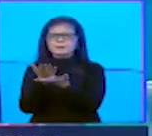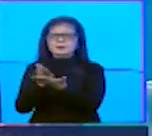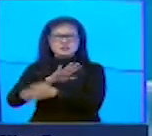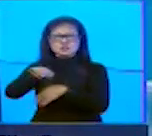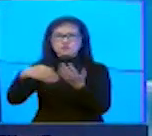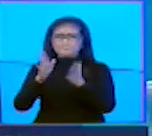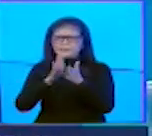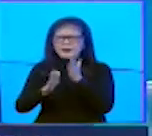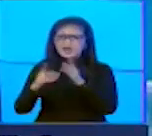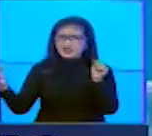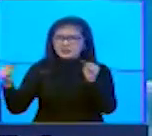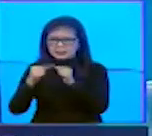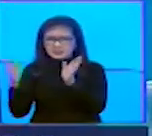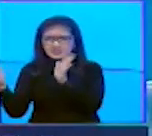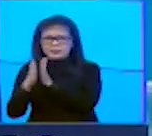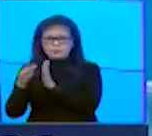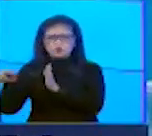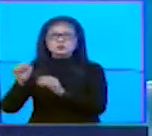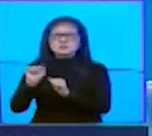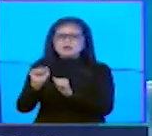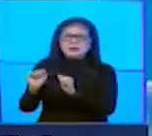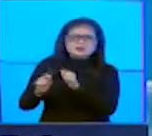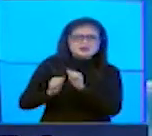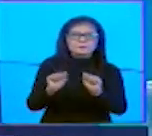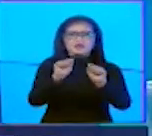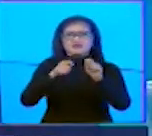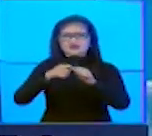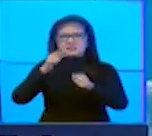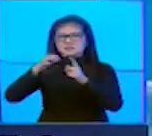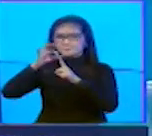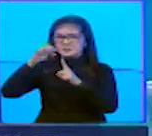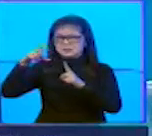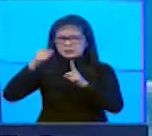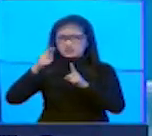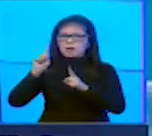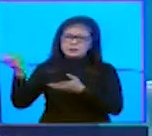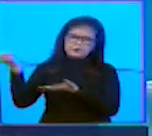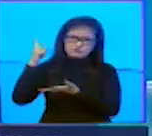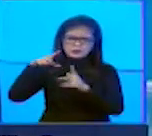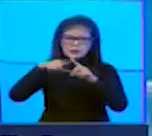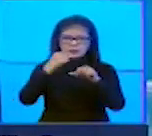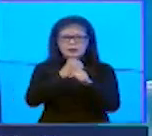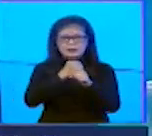kontak dekat untuk segera melakukan tes PCR. Dan berikut pernyataan Agim.